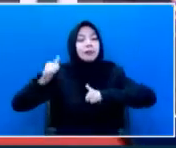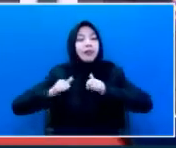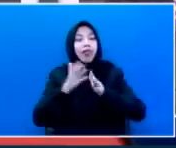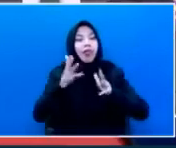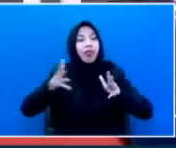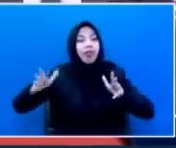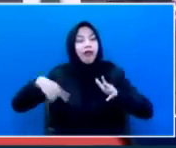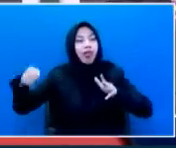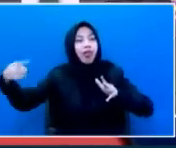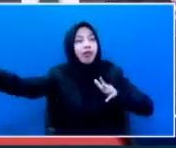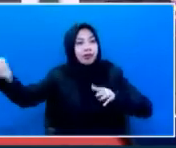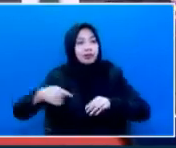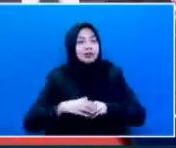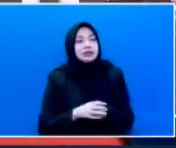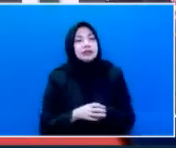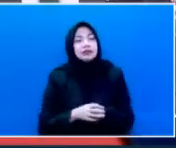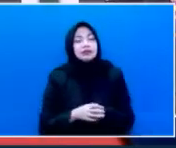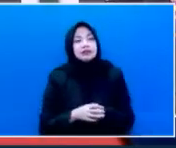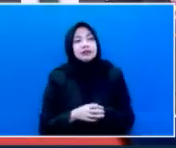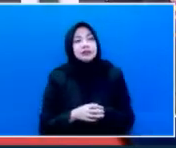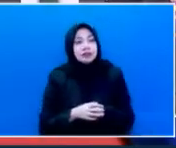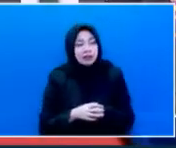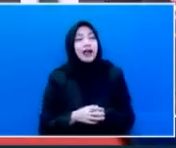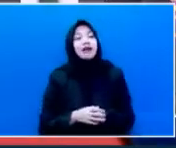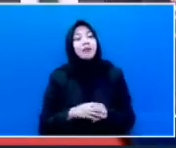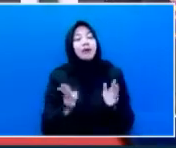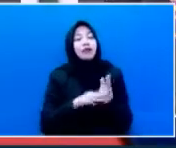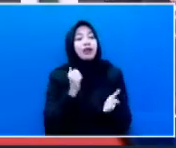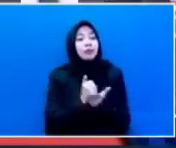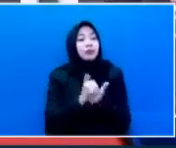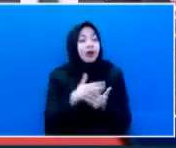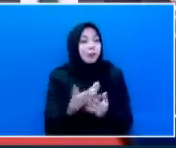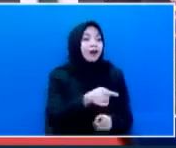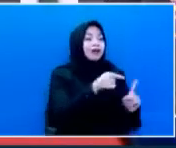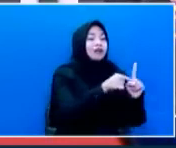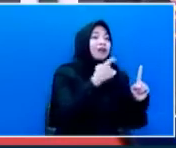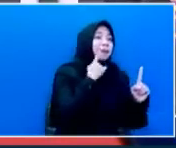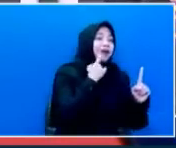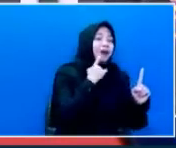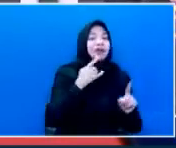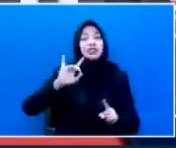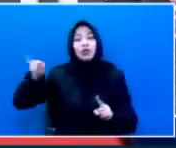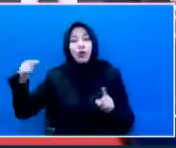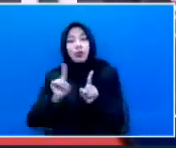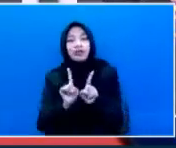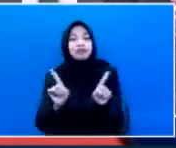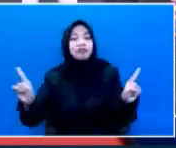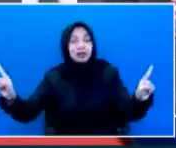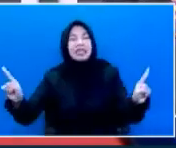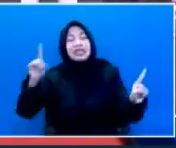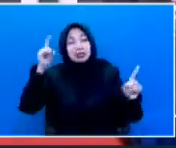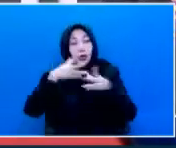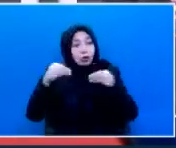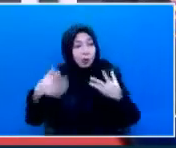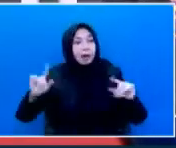sebaiknya sih e akar utamanya bukan di situ akar utamanya adalah Ibu Mega dan Presiden Jokowi perlu ketemu Oke kemudian